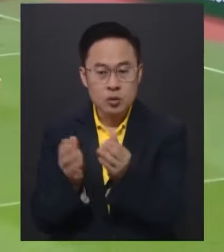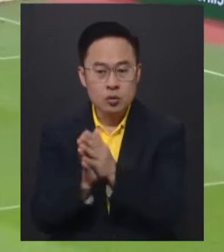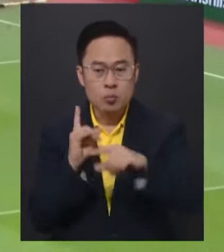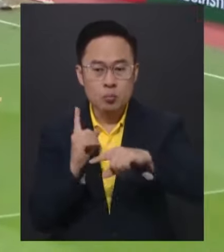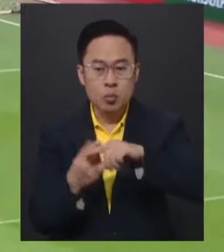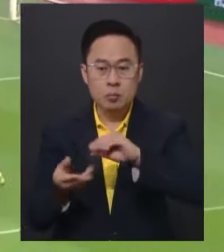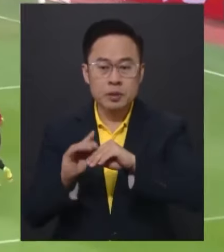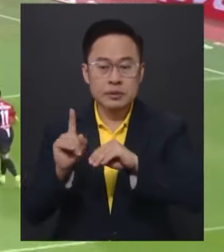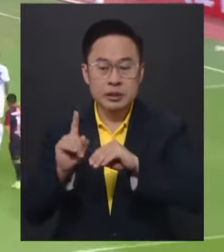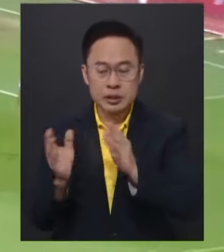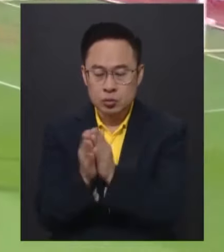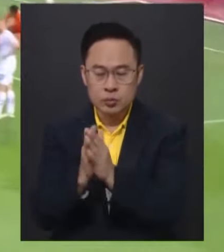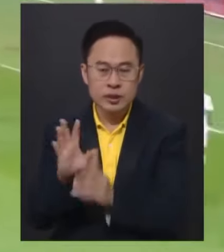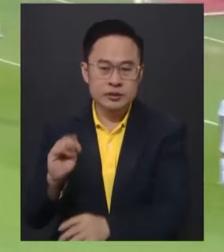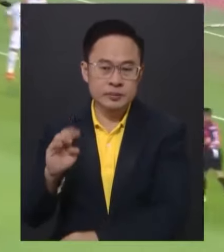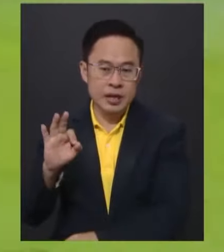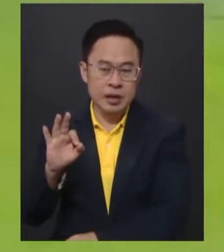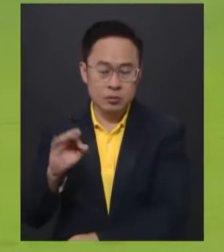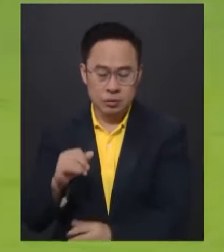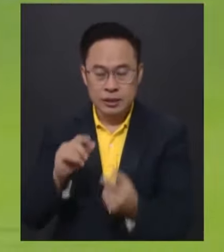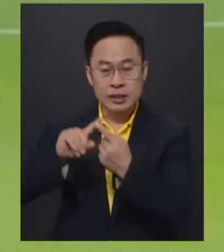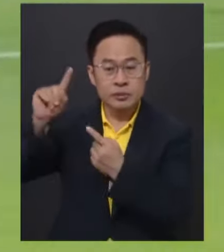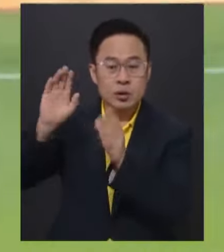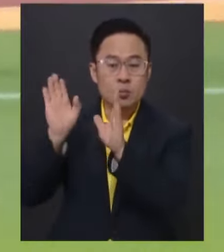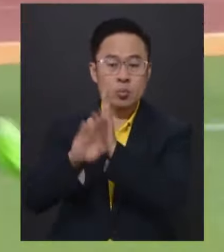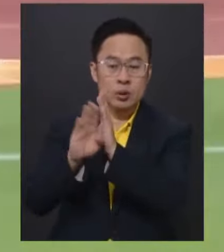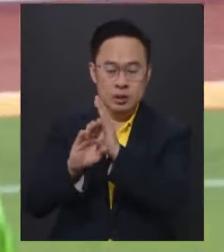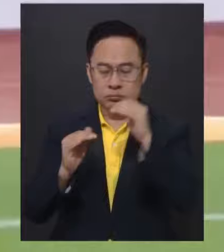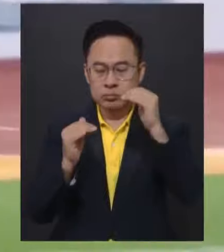พิ่มเป็น49แต้มแต่ก็ยังตามหลังบุรีรัมย์จาก